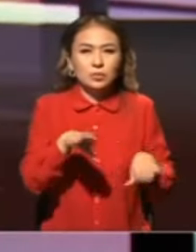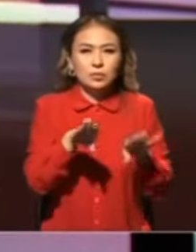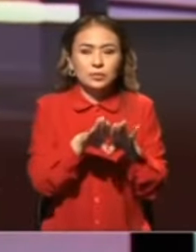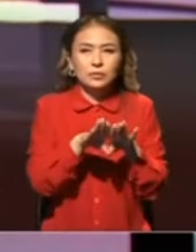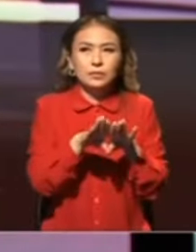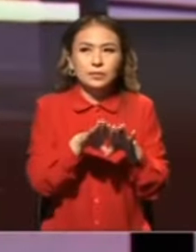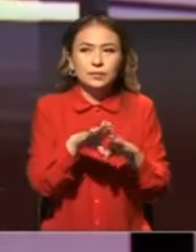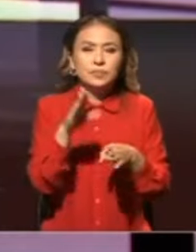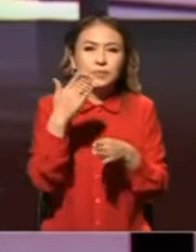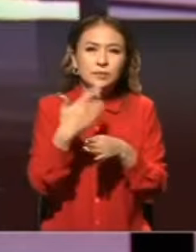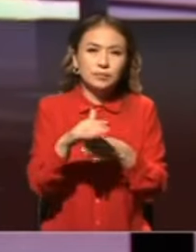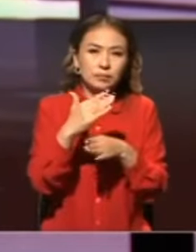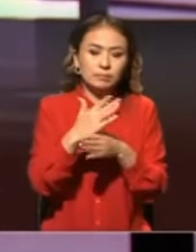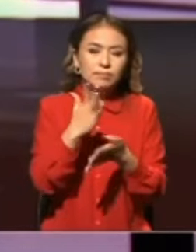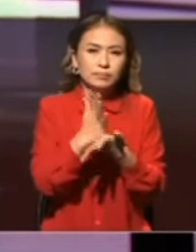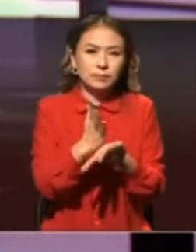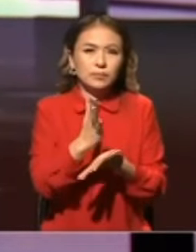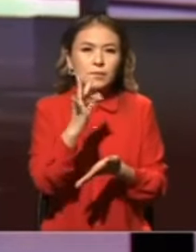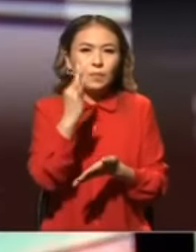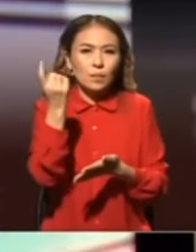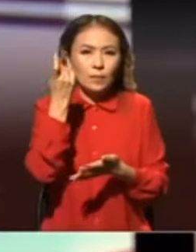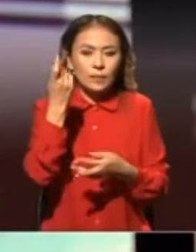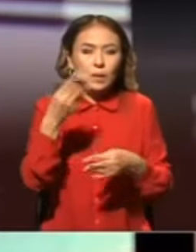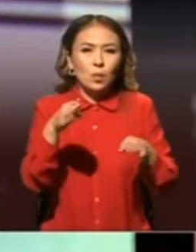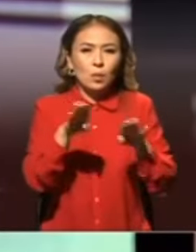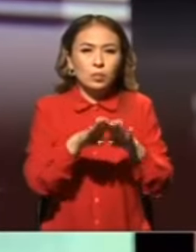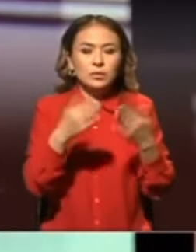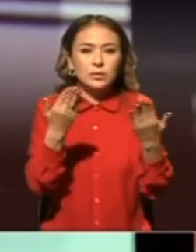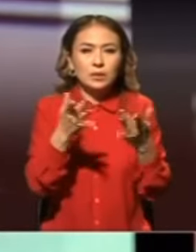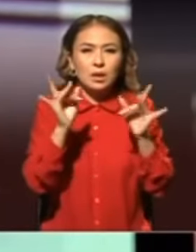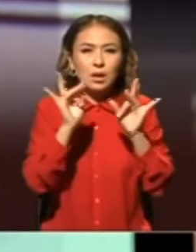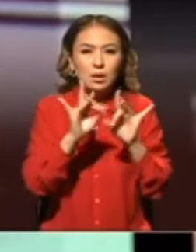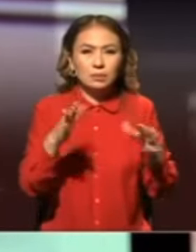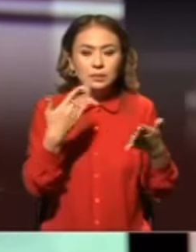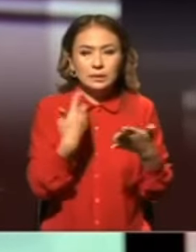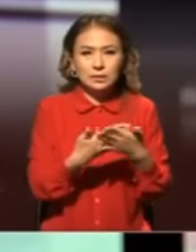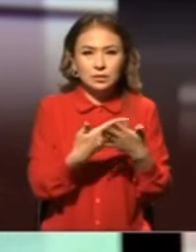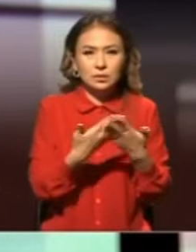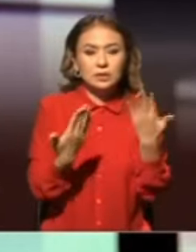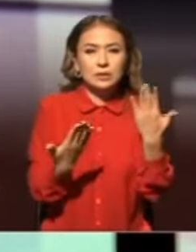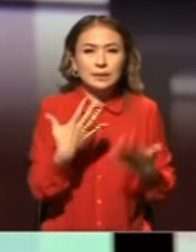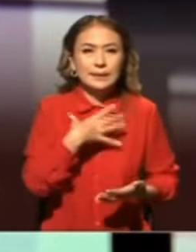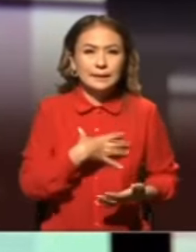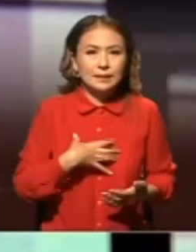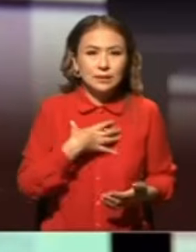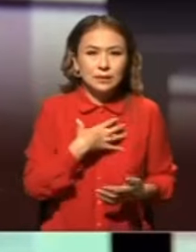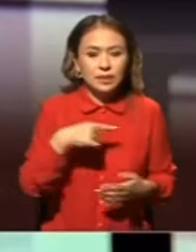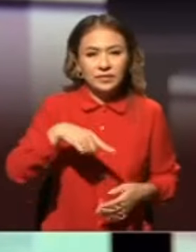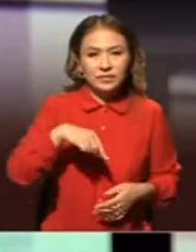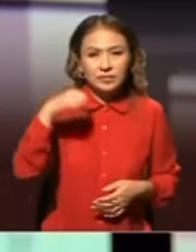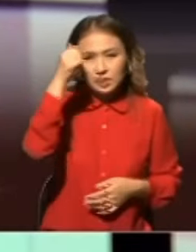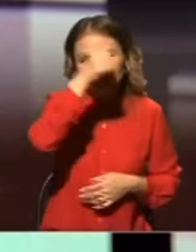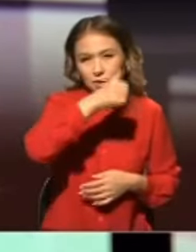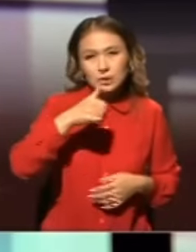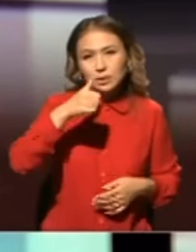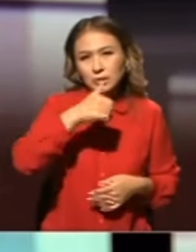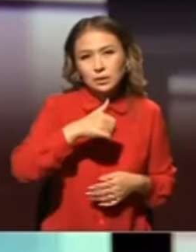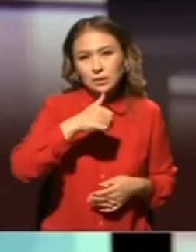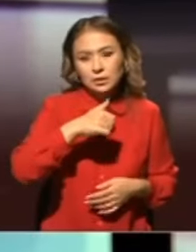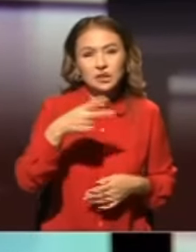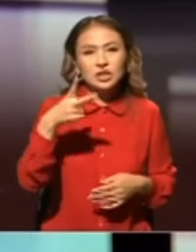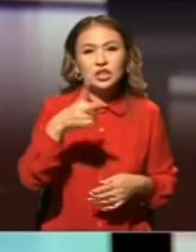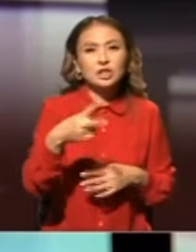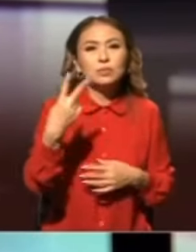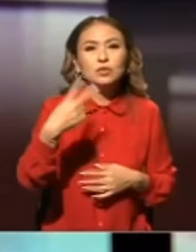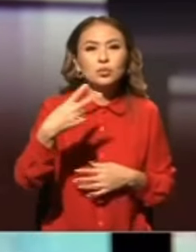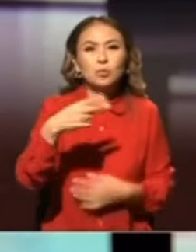таңда кредиттер игеріліп жатыр, басқа да мәселе, бірақ айтып өтетін мәселелер бар. Негізгі осы былтырғы жылғы мынау